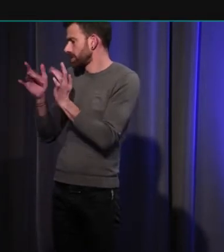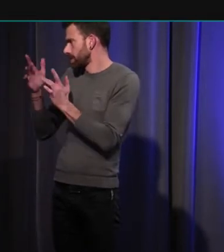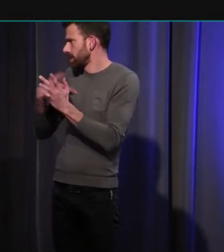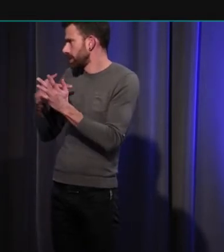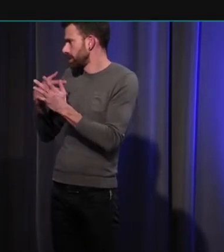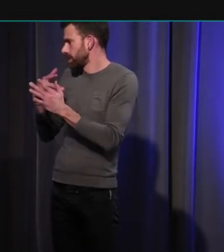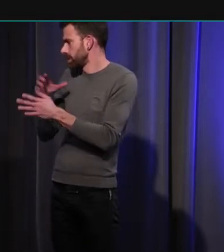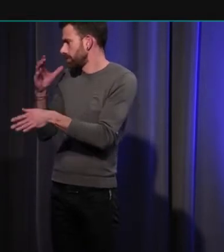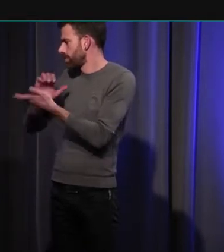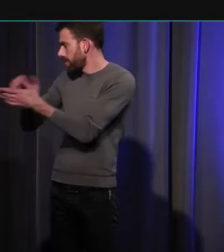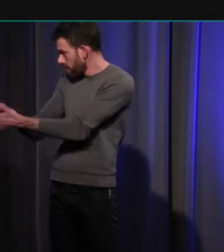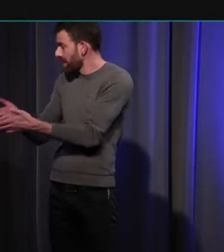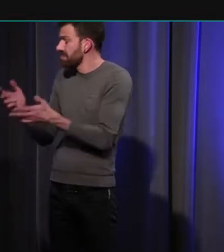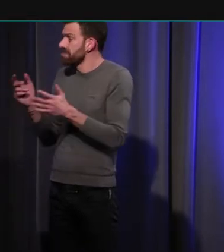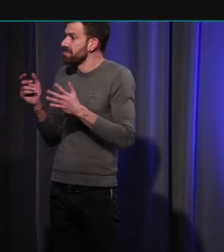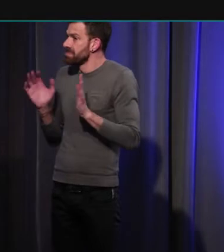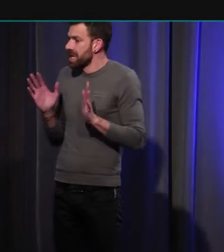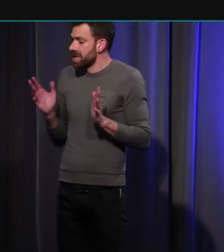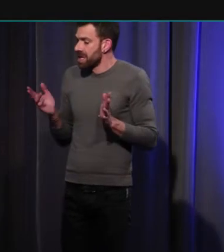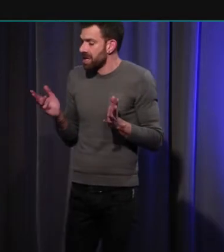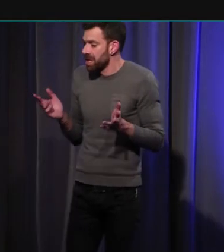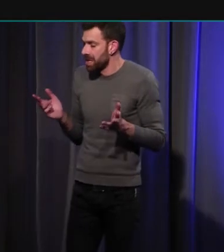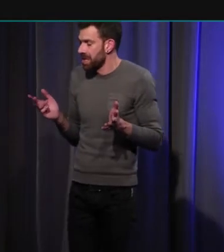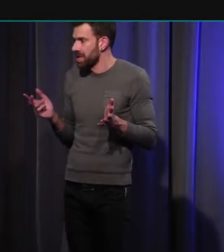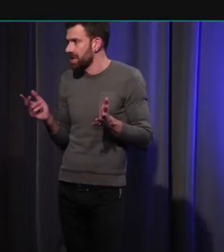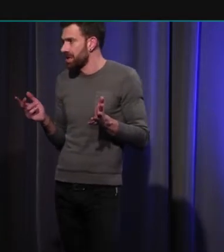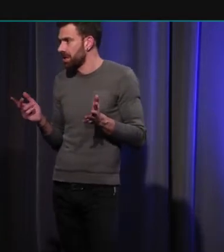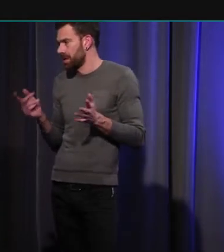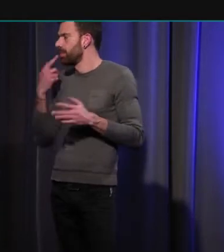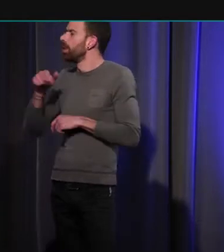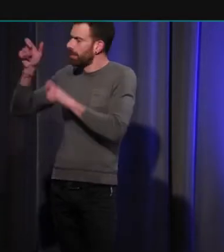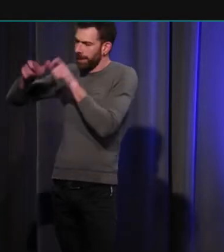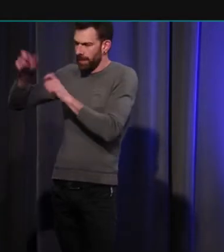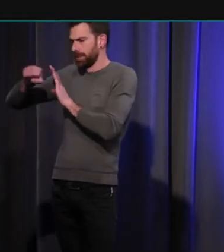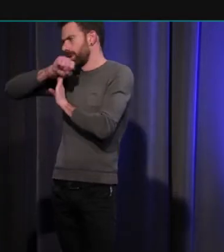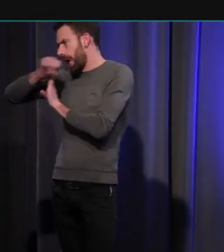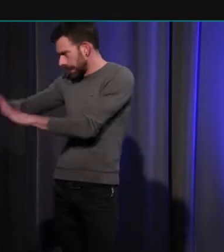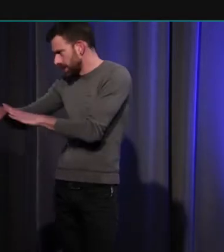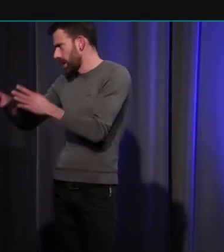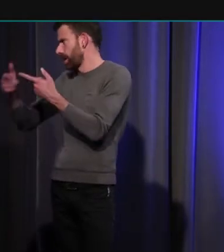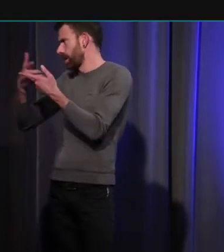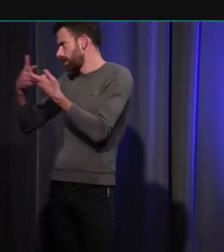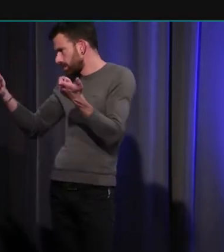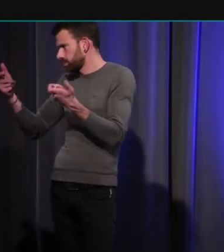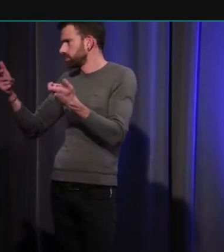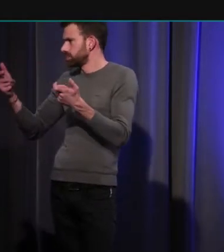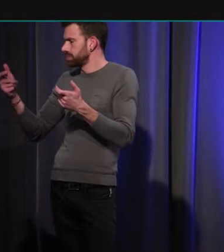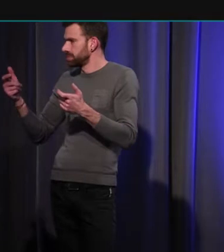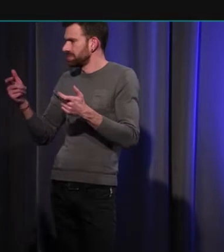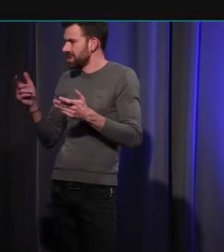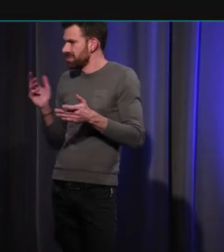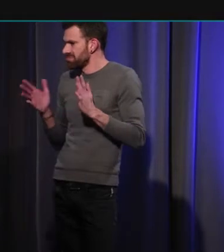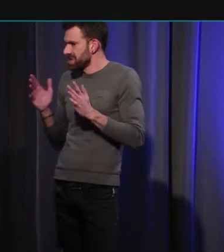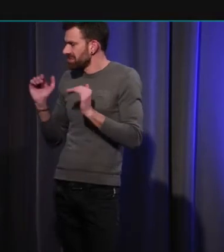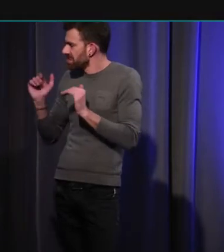pas que en dehors du chiffre et de jean radicaliser avec tout ce qu'on peut embrigadés dans enter jusqu'à ce que finalement il n'y a pas un